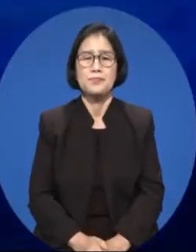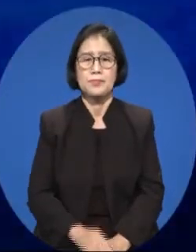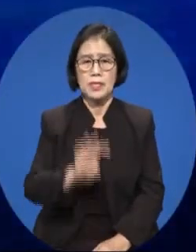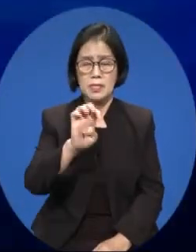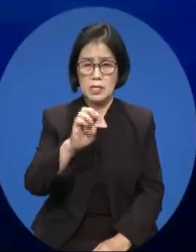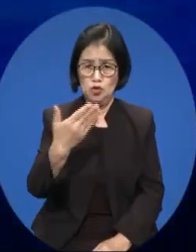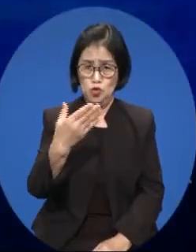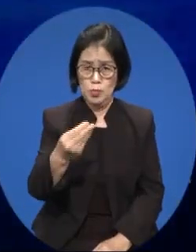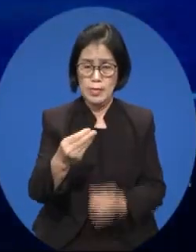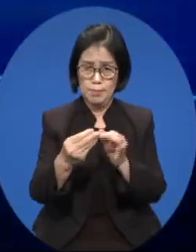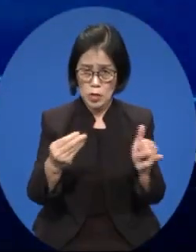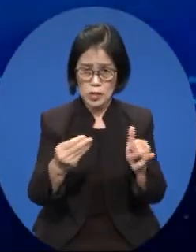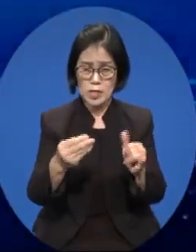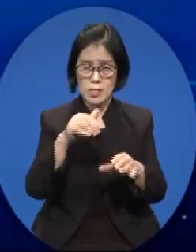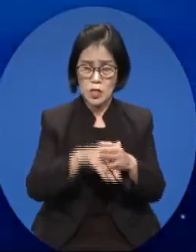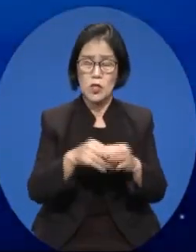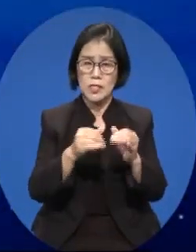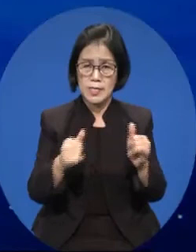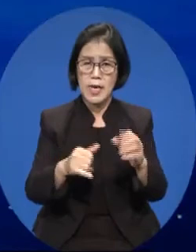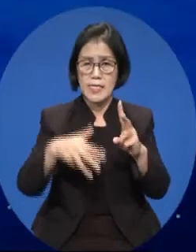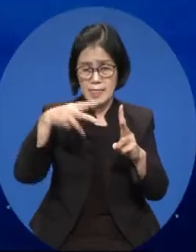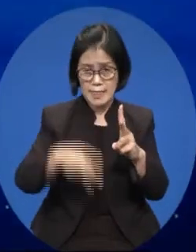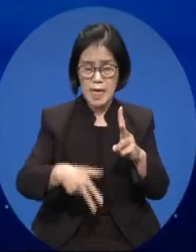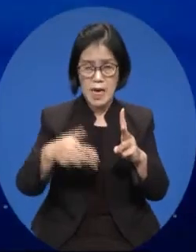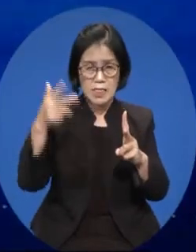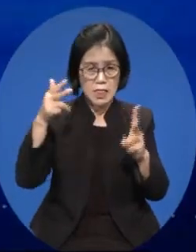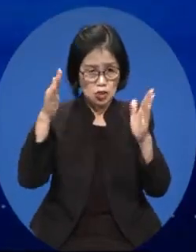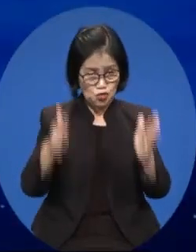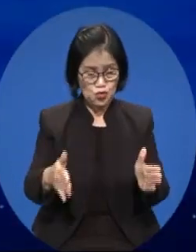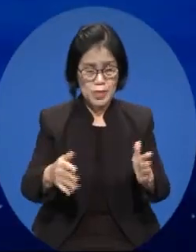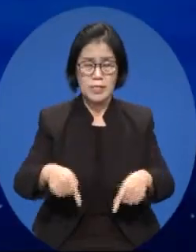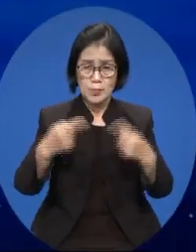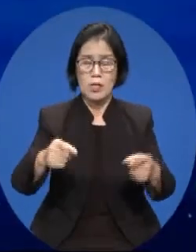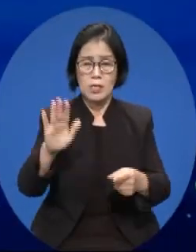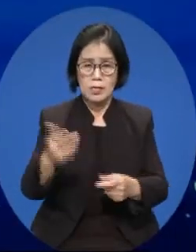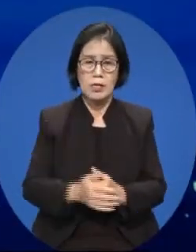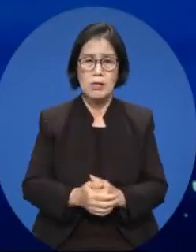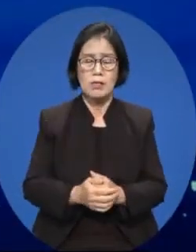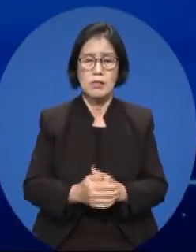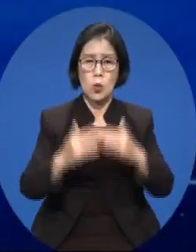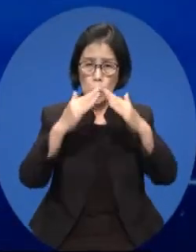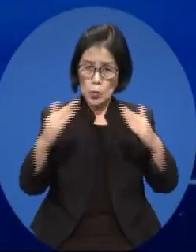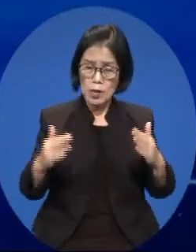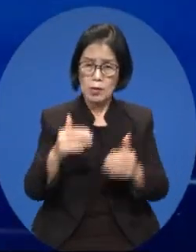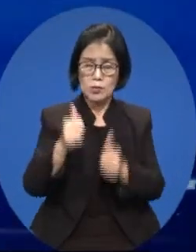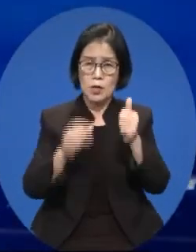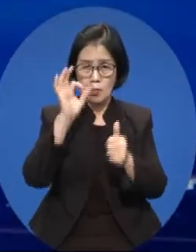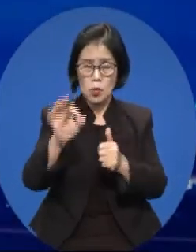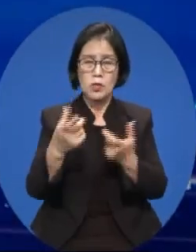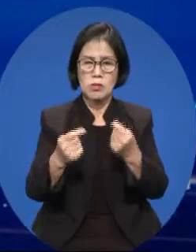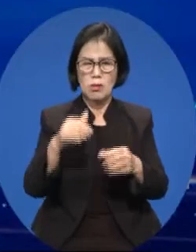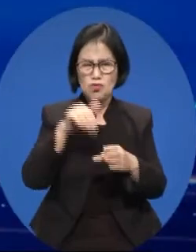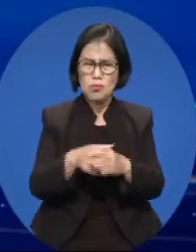묘목의 선거인단 에 이번이 처 슈퍼위크에 참여를 하게 될텐데 다하지만 먹보 단 경선에서 밖에 시 특효 에게 만약에